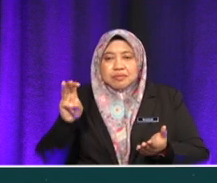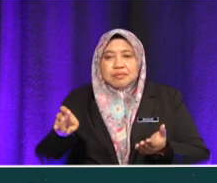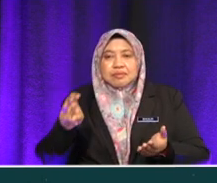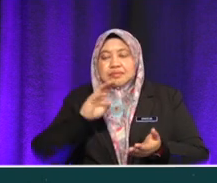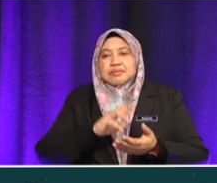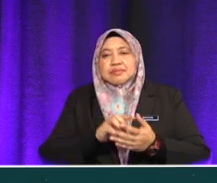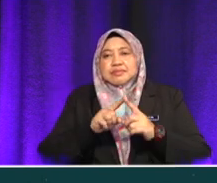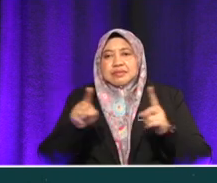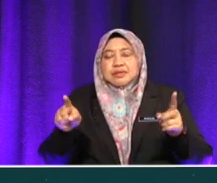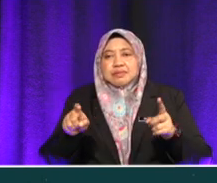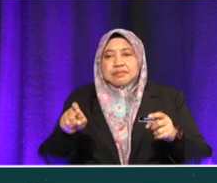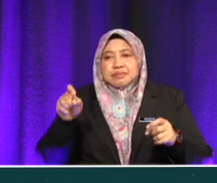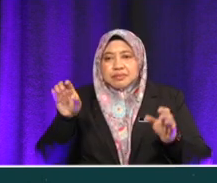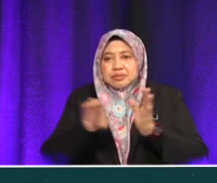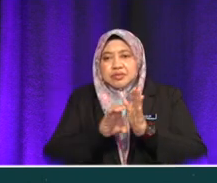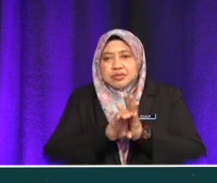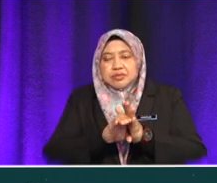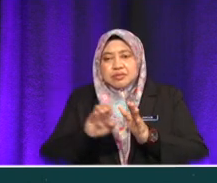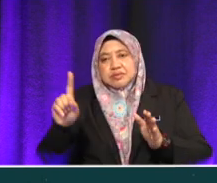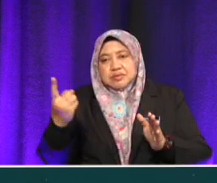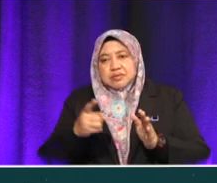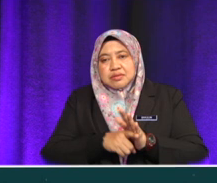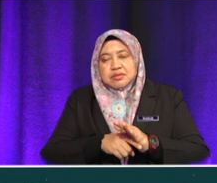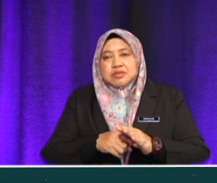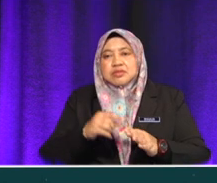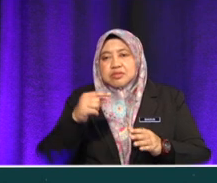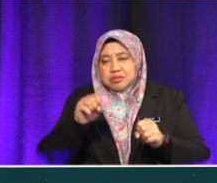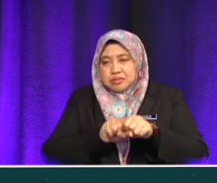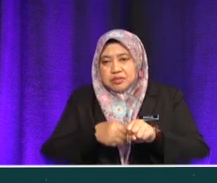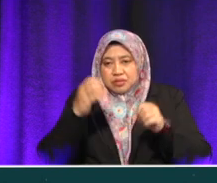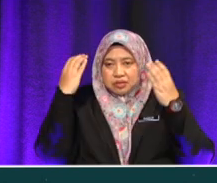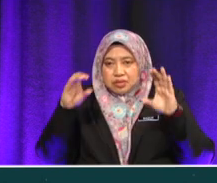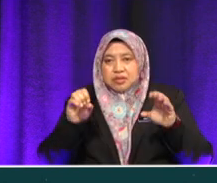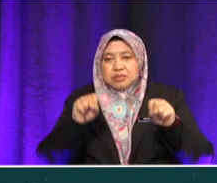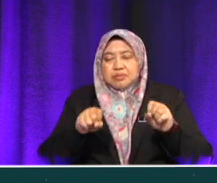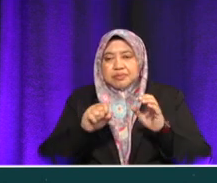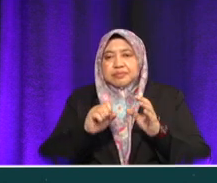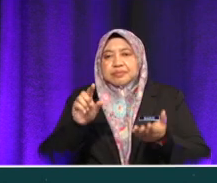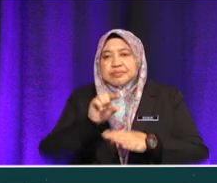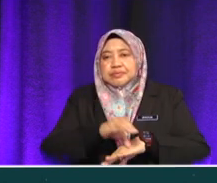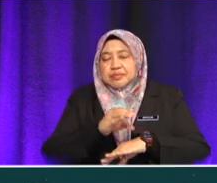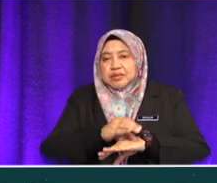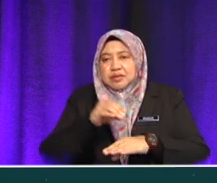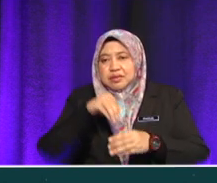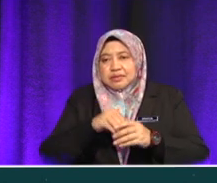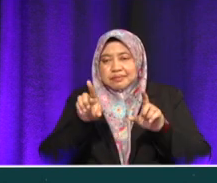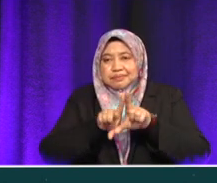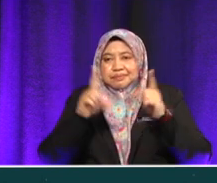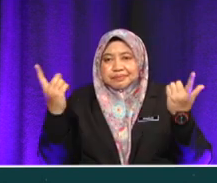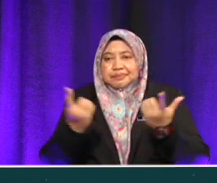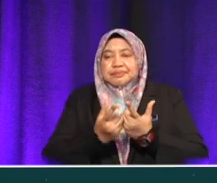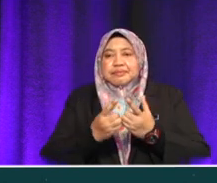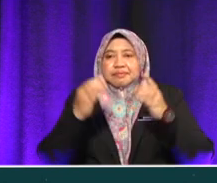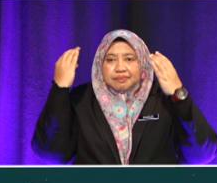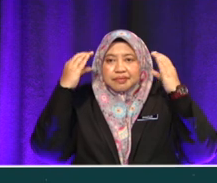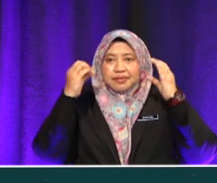tetapi inilah contoh record supaya Cikgu boleh gunakan di dalam kelas dan supaya